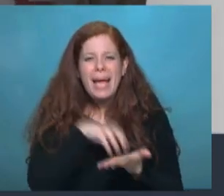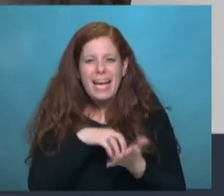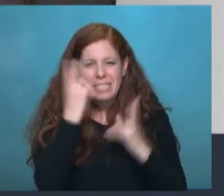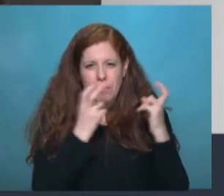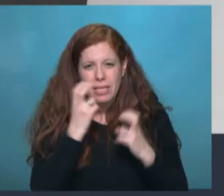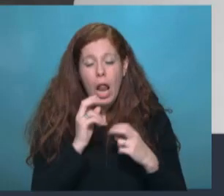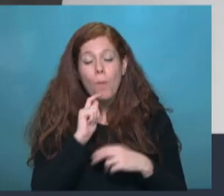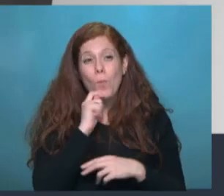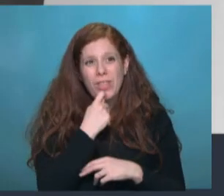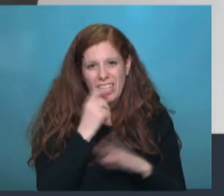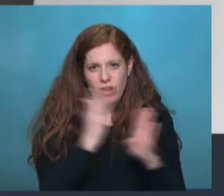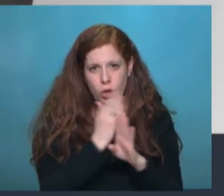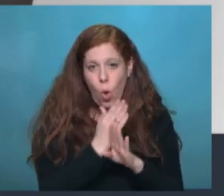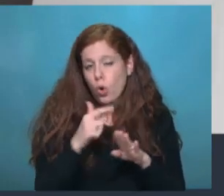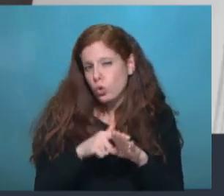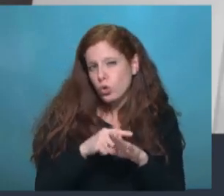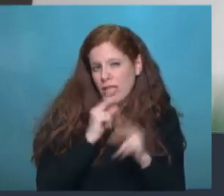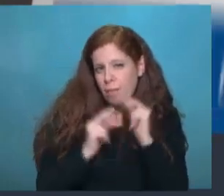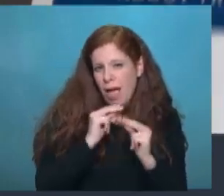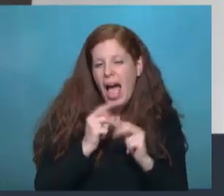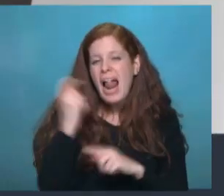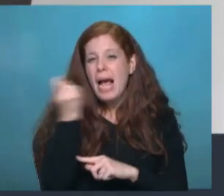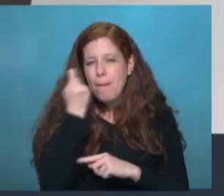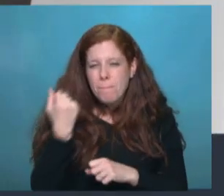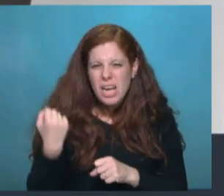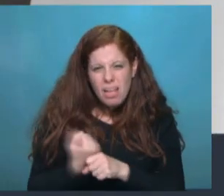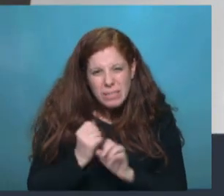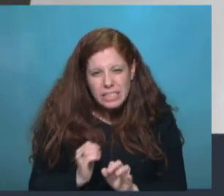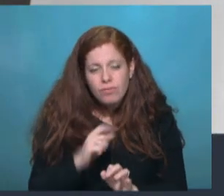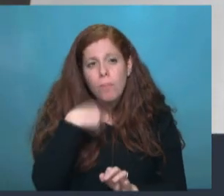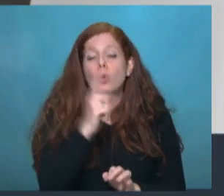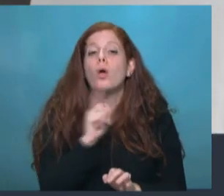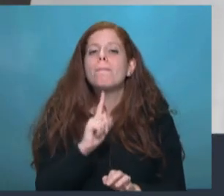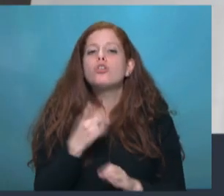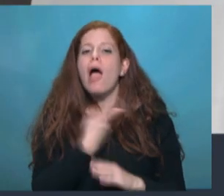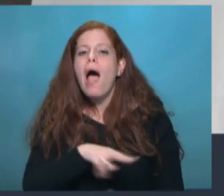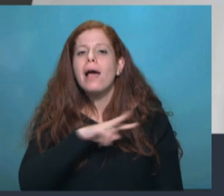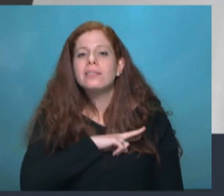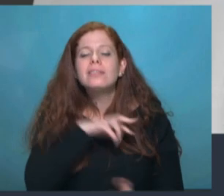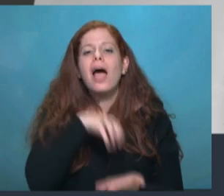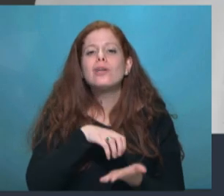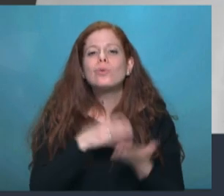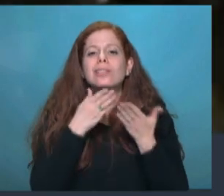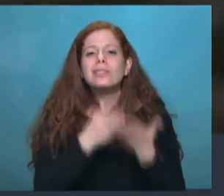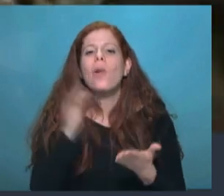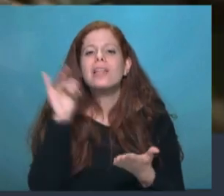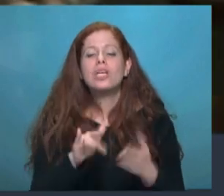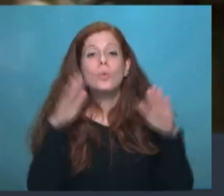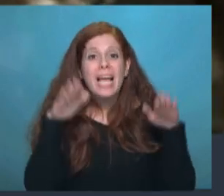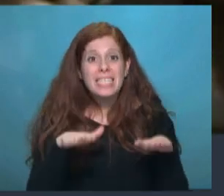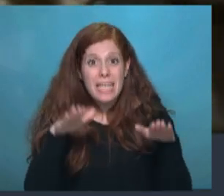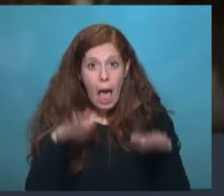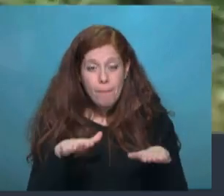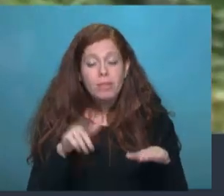ולטרור שעסק לאחרונה בקמפיין המסיבי נאמר שמי שעומד מאחוריו הוא רשות הסיוע להתנגדות האסלאמית